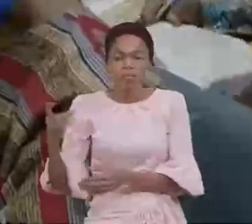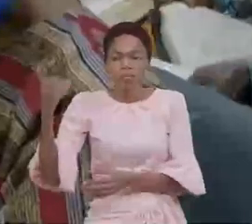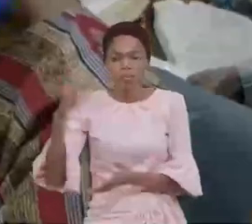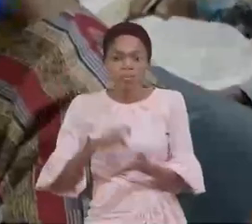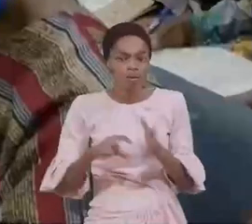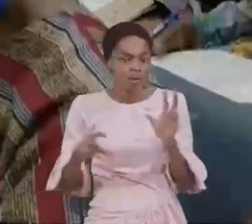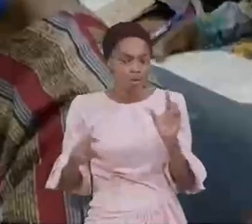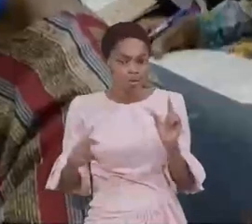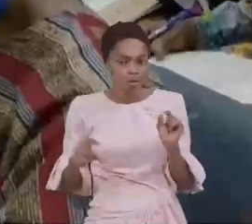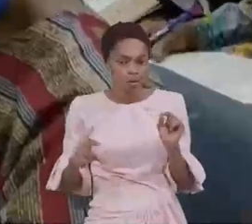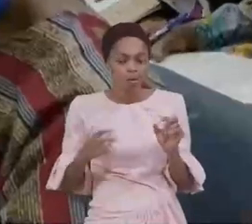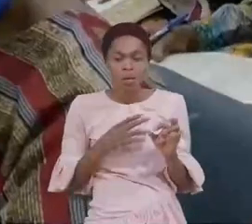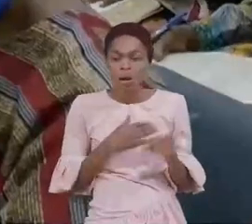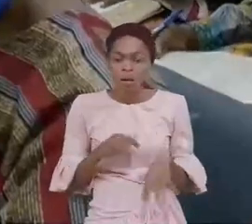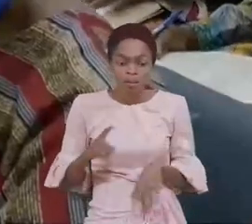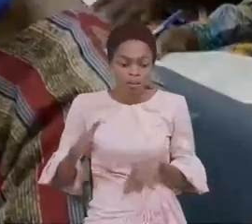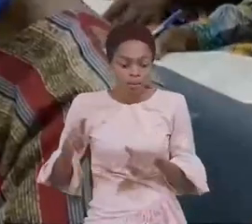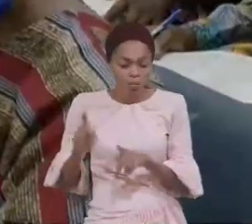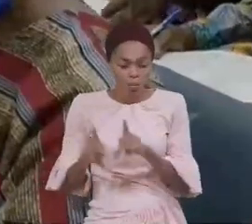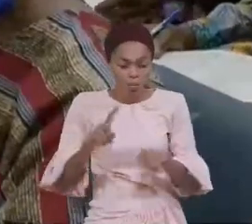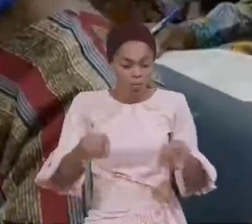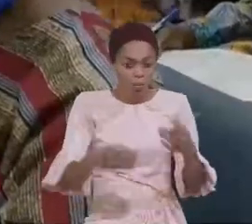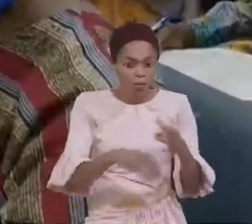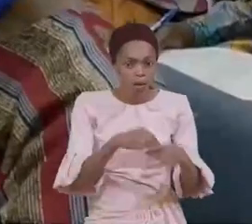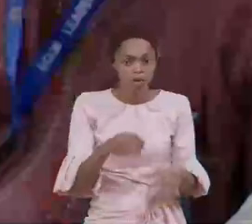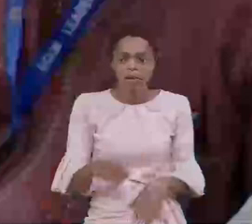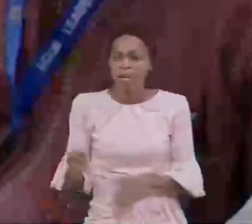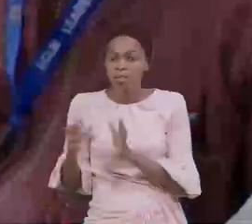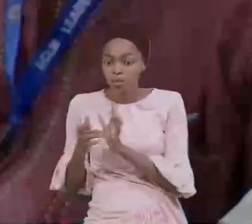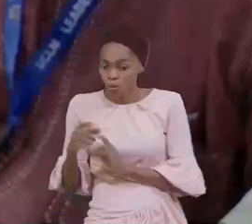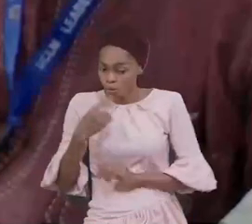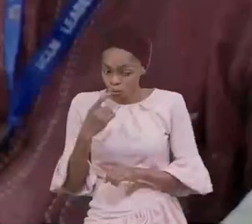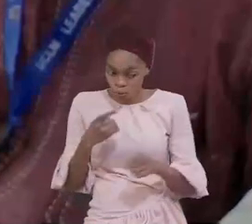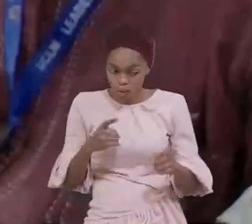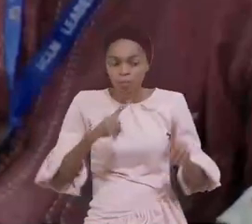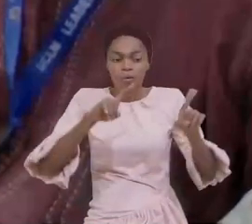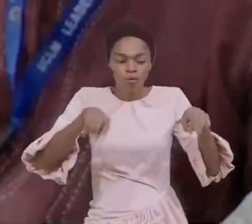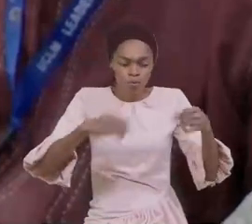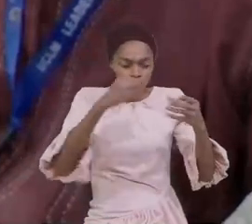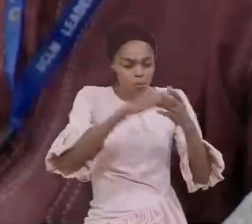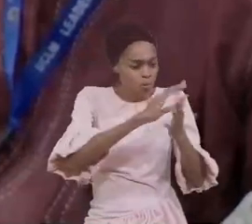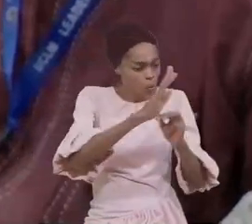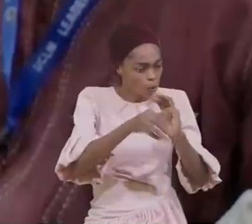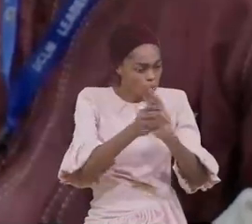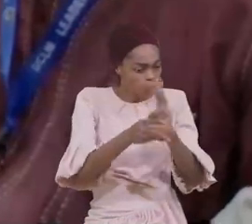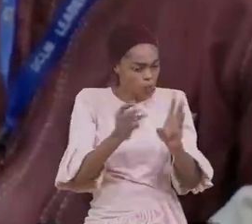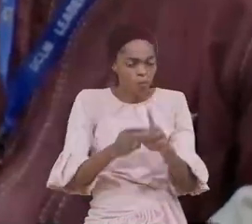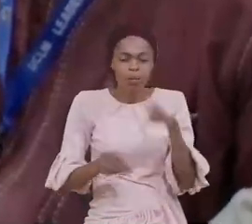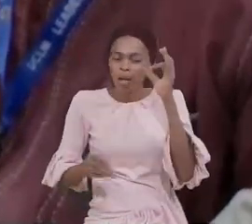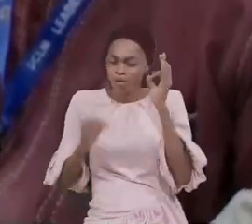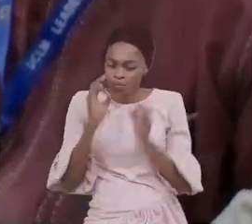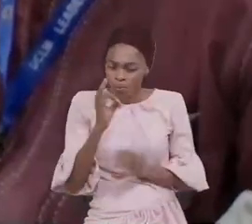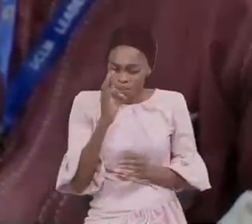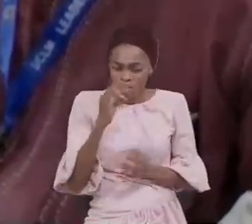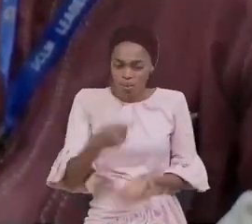Verset 20 dit, et il s'en allait prêcher. Il leur a dit, allez partout le monde et prêchez la bonne nouvelle